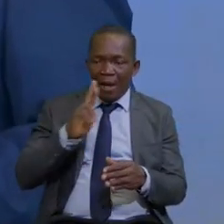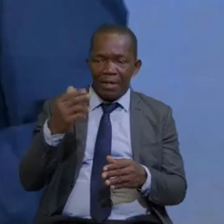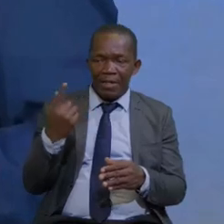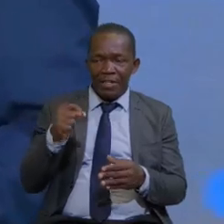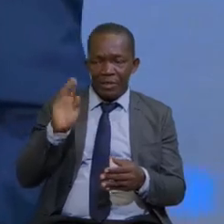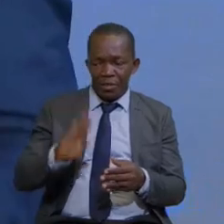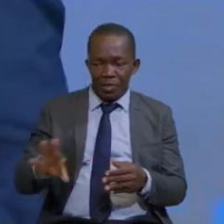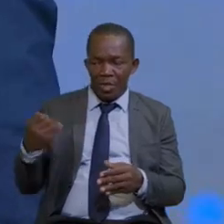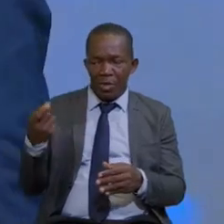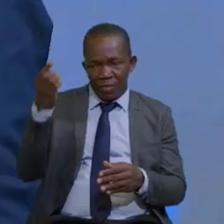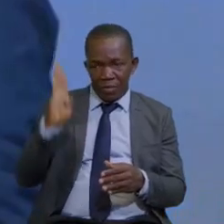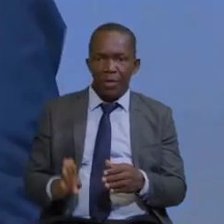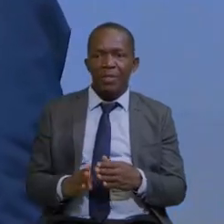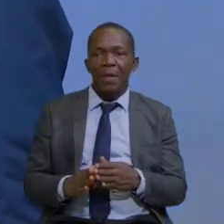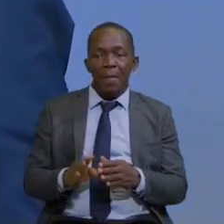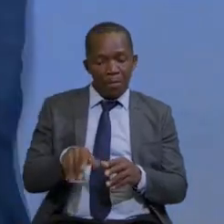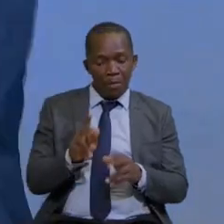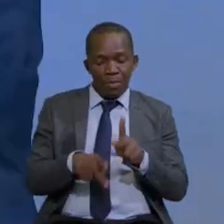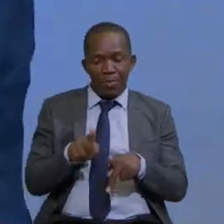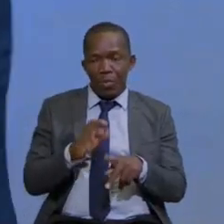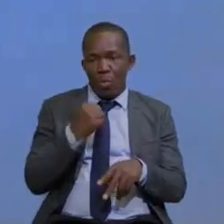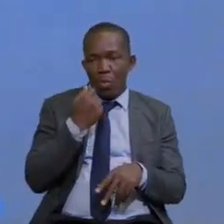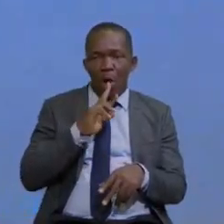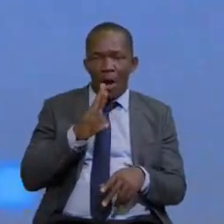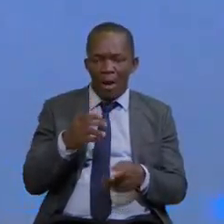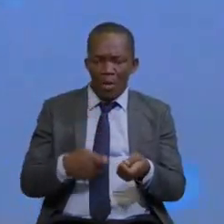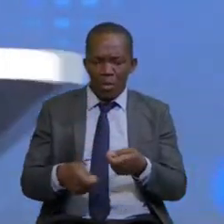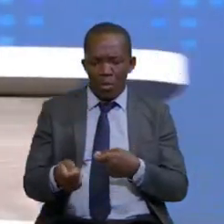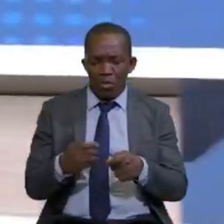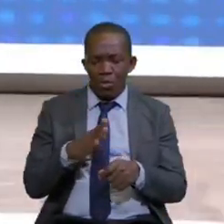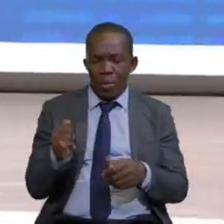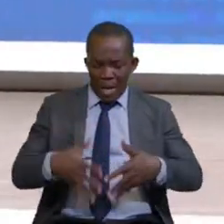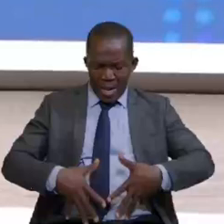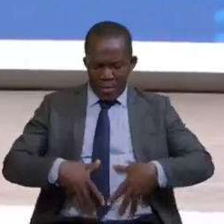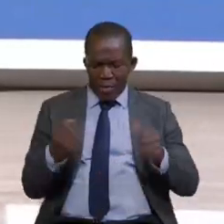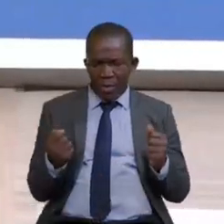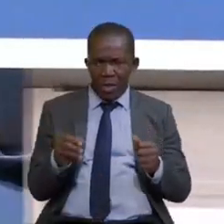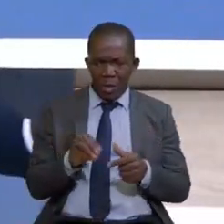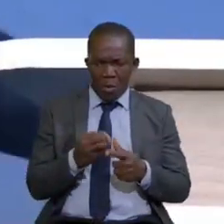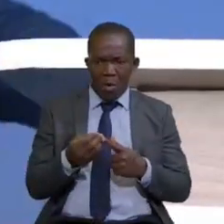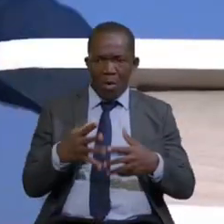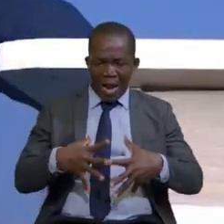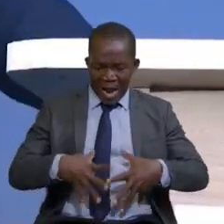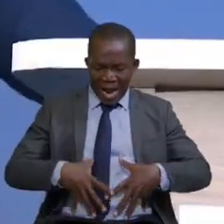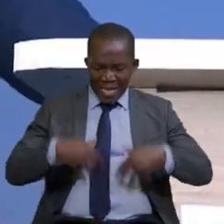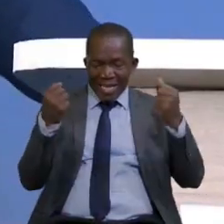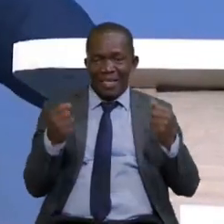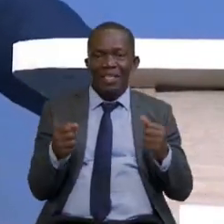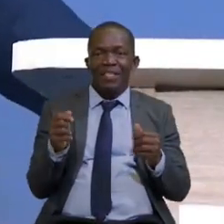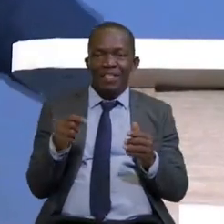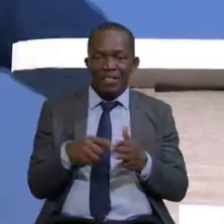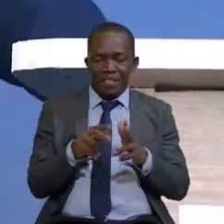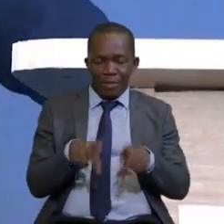la colère, ils sont les enfants de colère. Tous ceux-là qui sont dirigés, conduits par la colère,